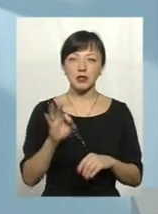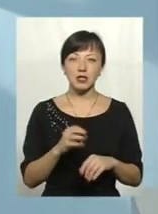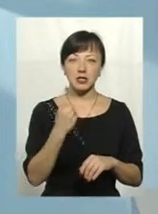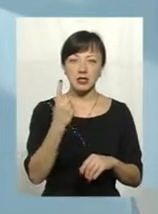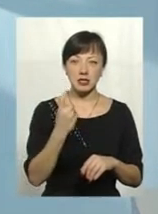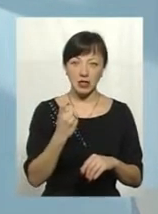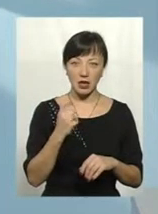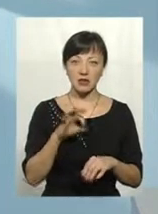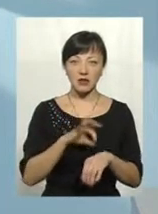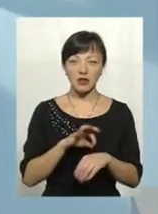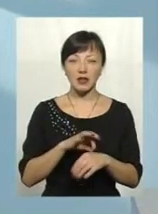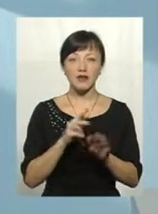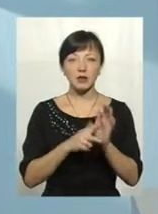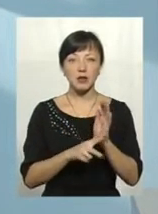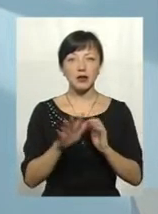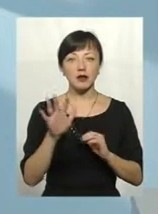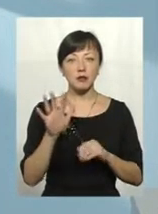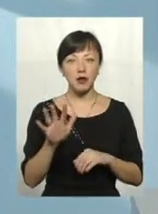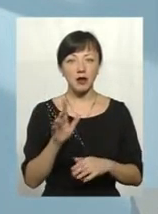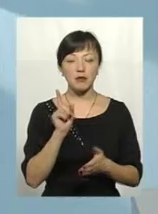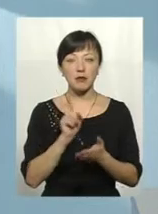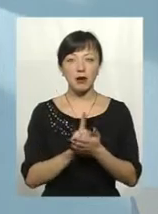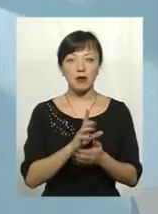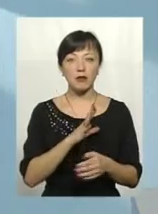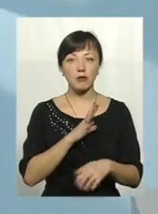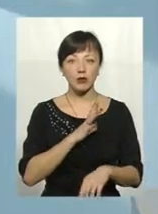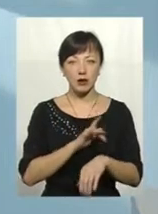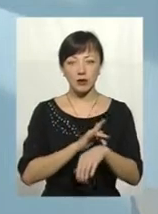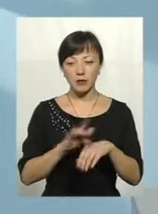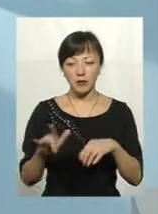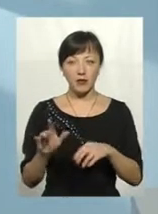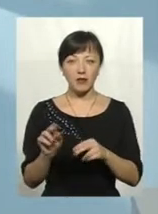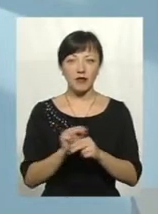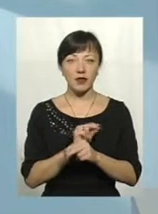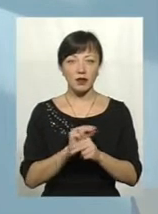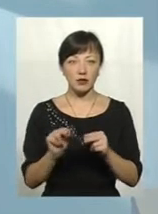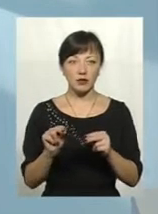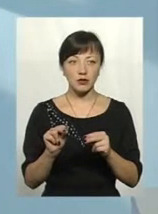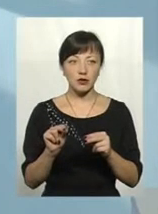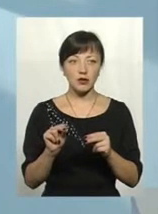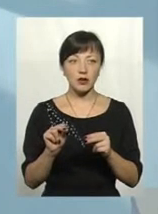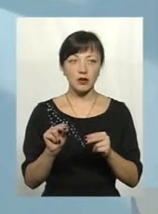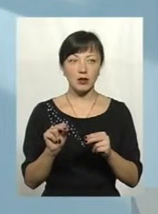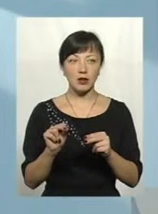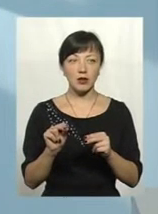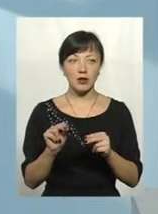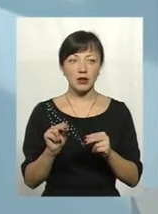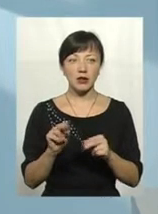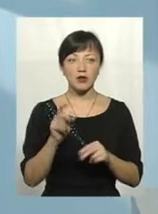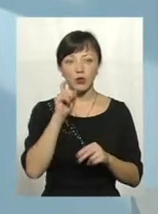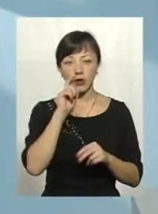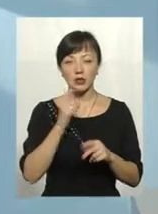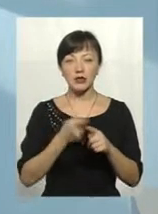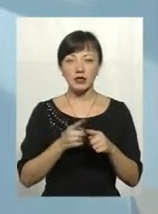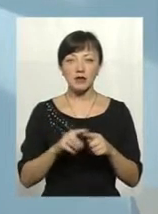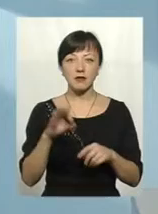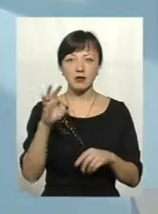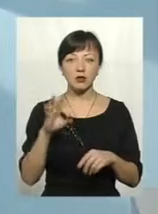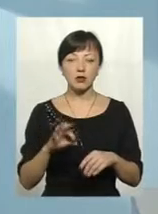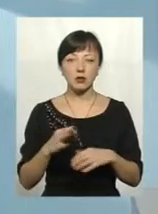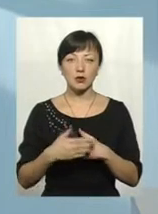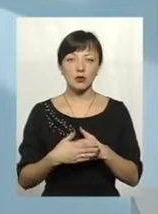захворівших 85% має бути з небацилом, тобто мають бути небезпечними для оточуючих. На жаль, в Україні цей відсоток десь